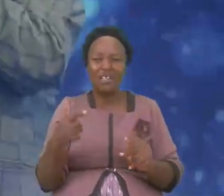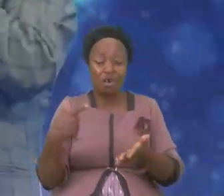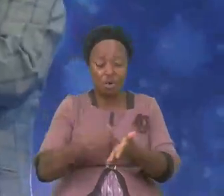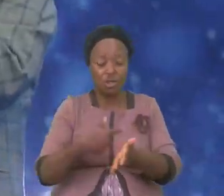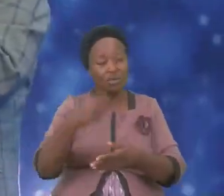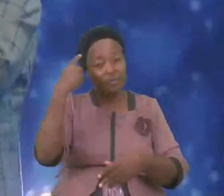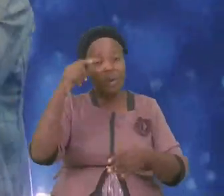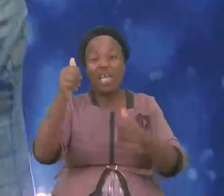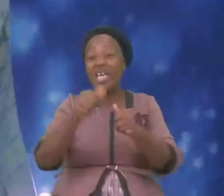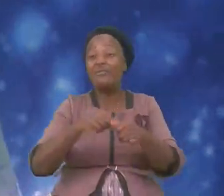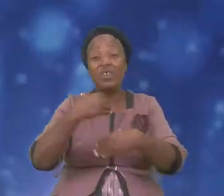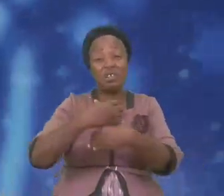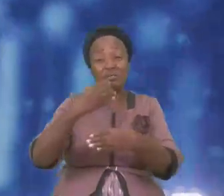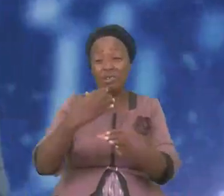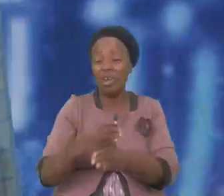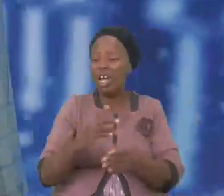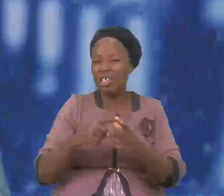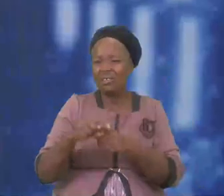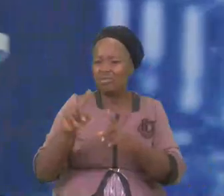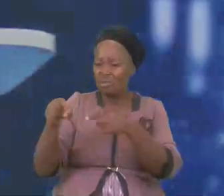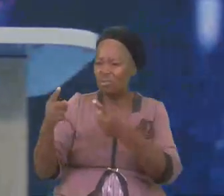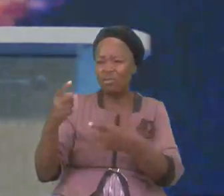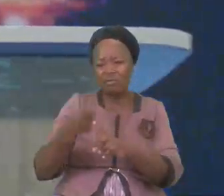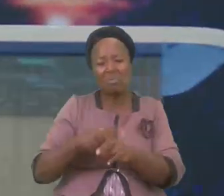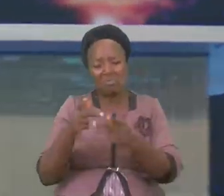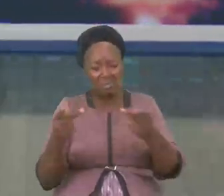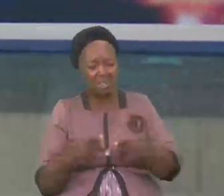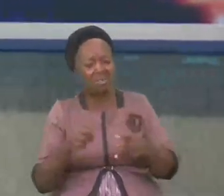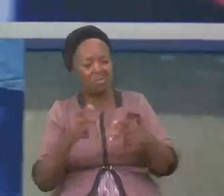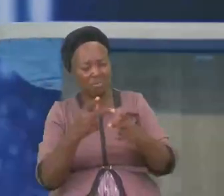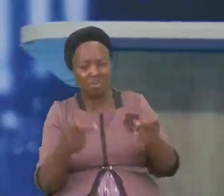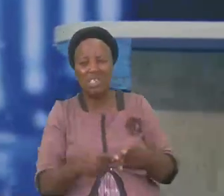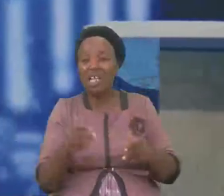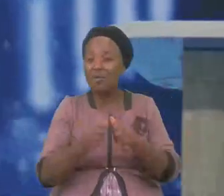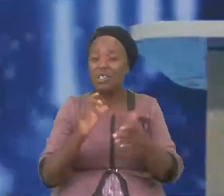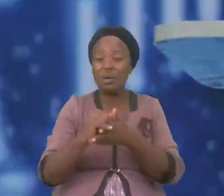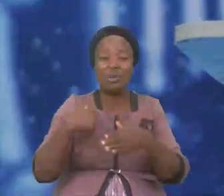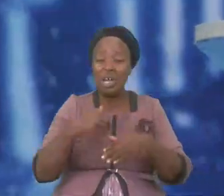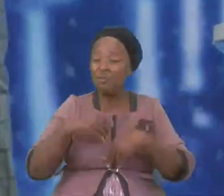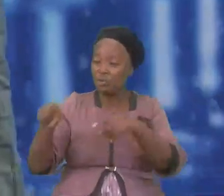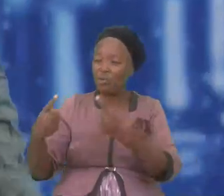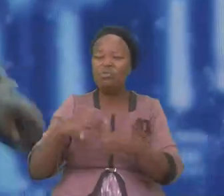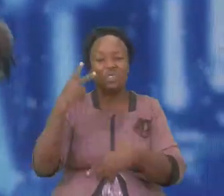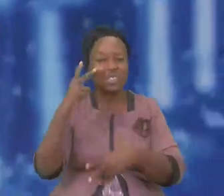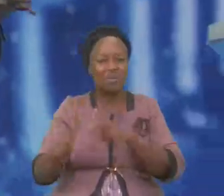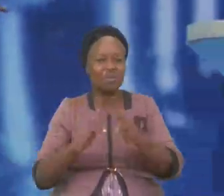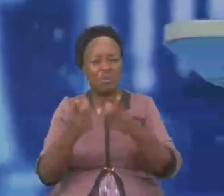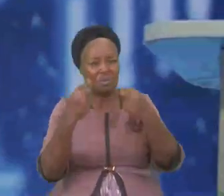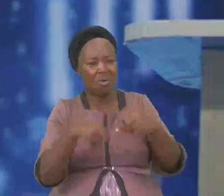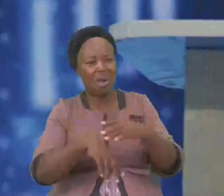l'évangile pour toute la création. Et nous allions de lieu en lieu. Et partout où nous sommes passés, nous avons vu des